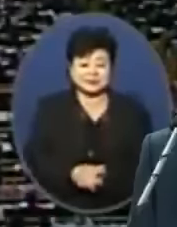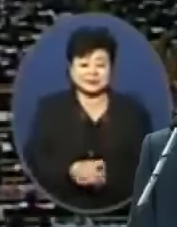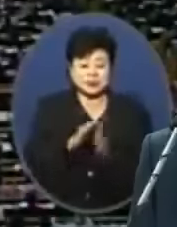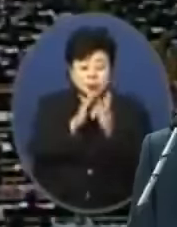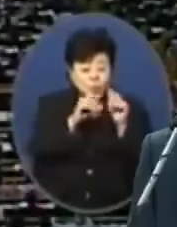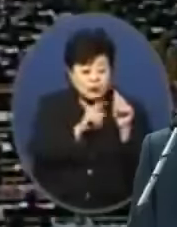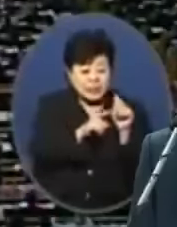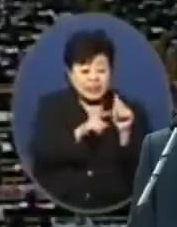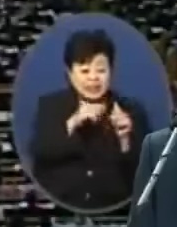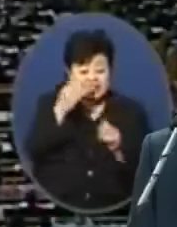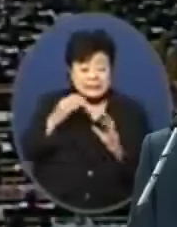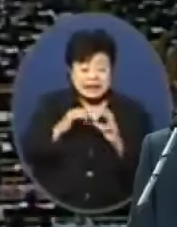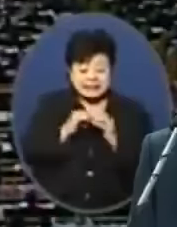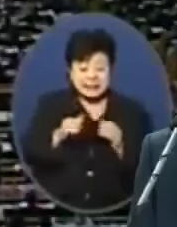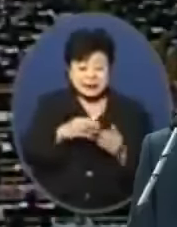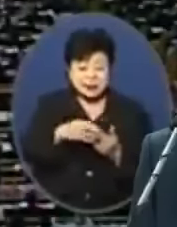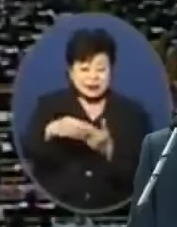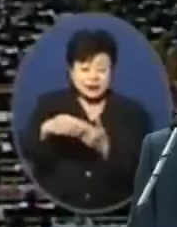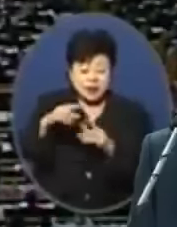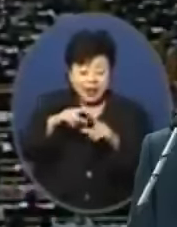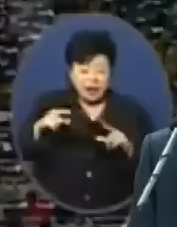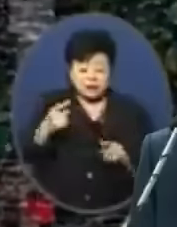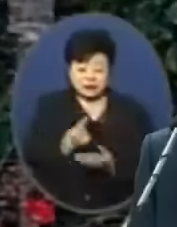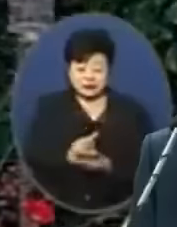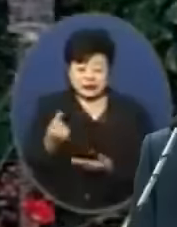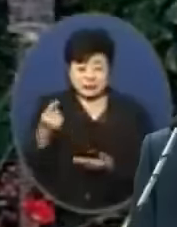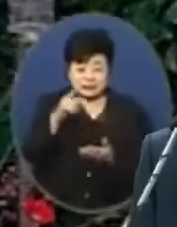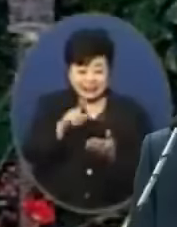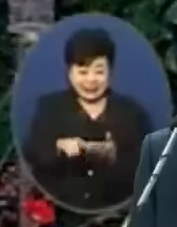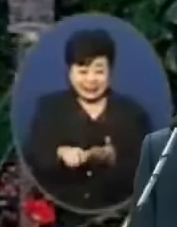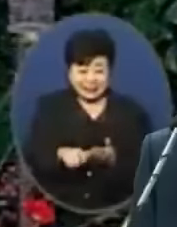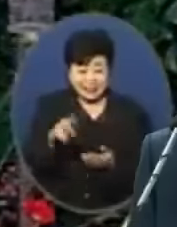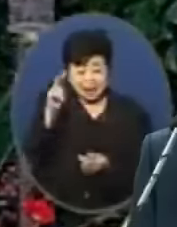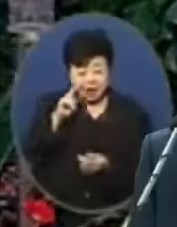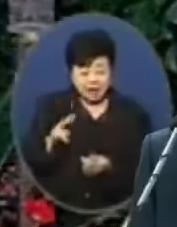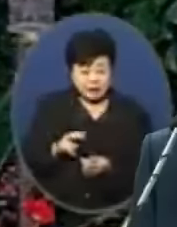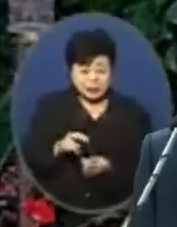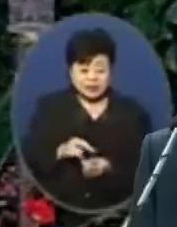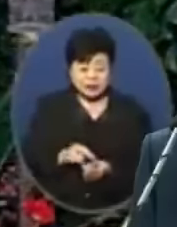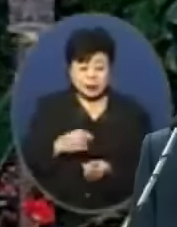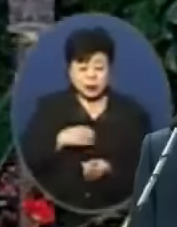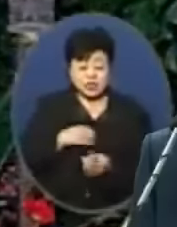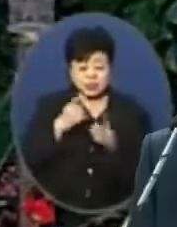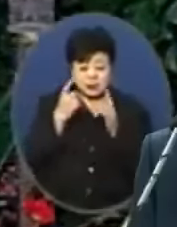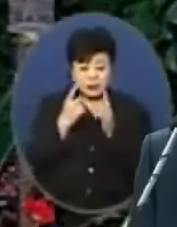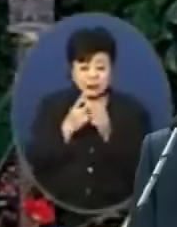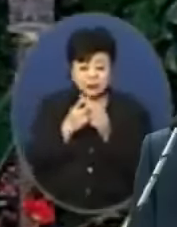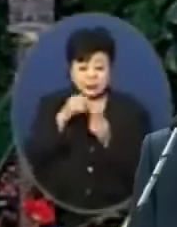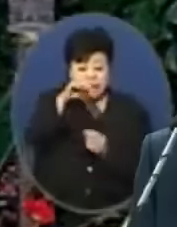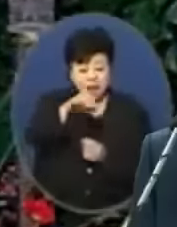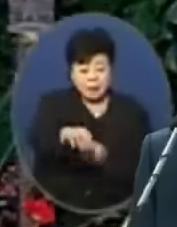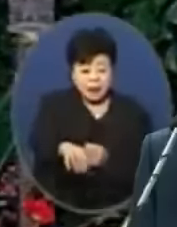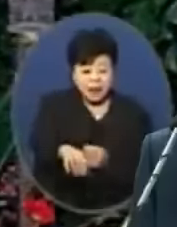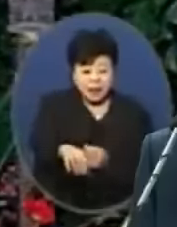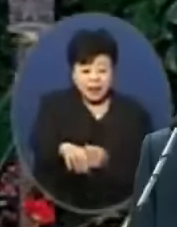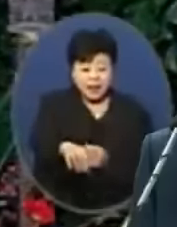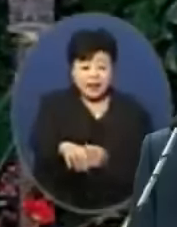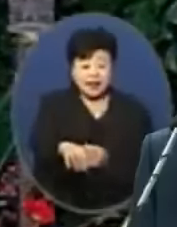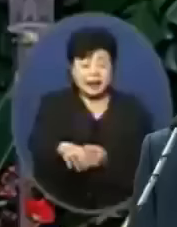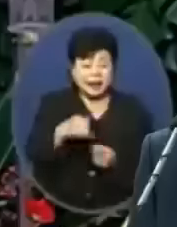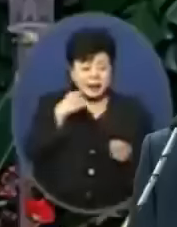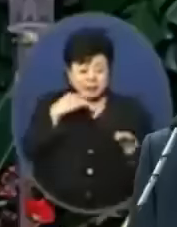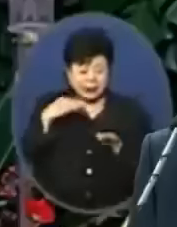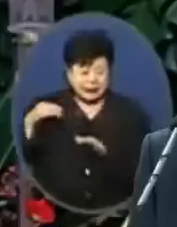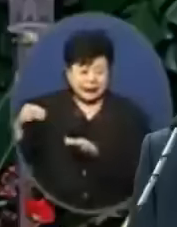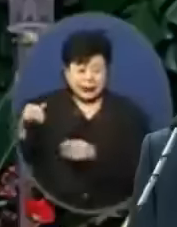모세가 이스라엘 백성을 인도하여 애굽에서 나왔을 때 갑자기 큰 위기를 만났습니다. 앞에는